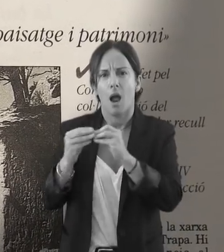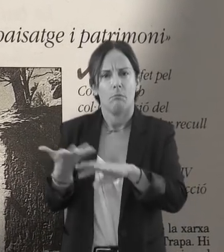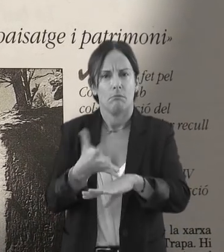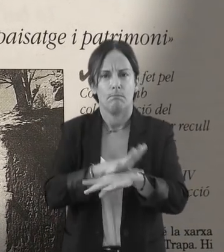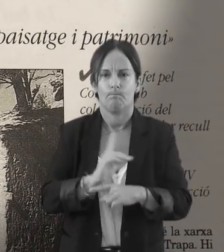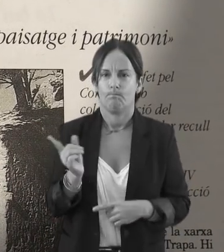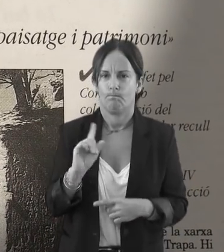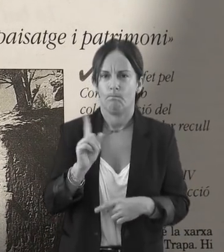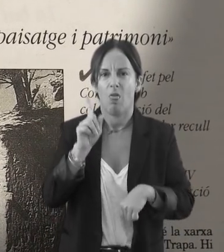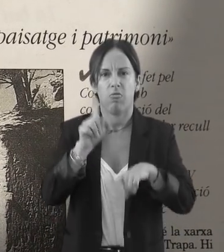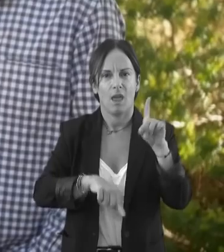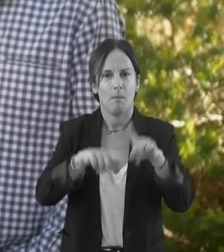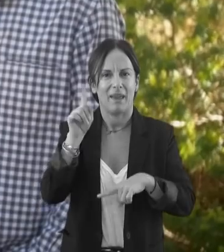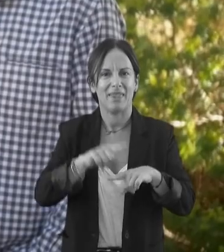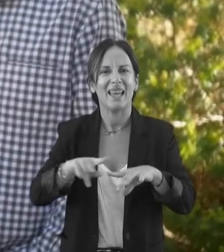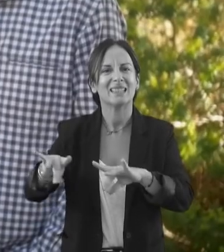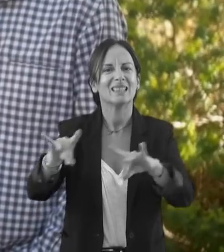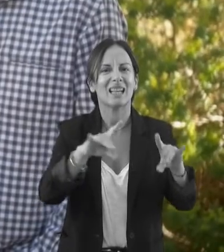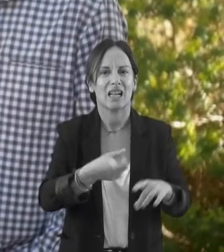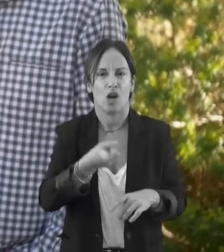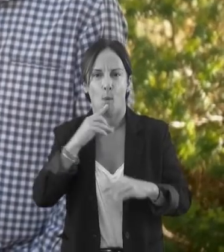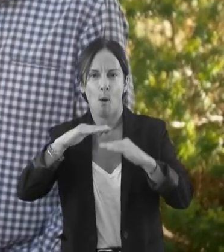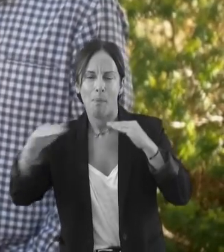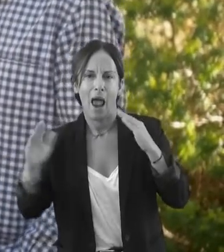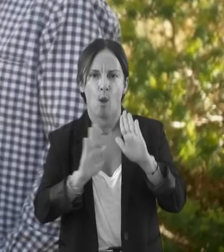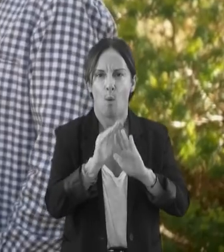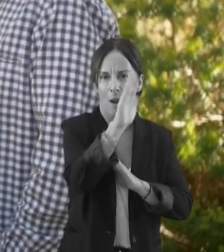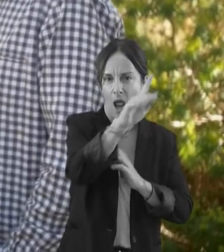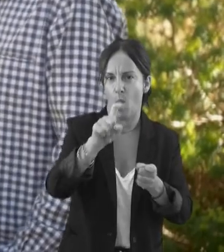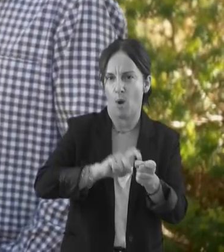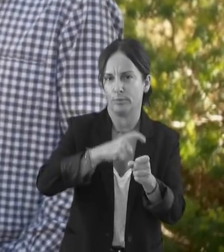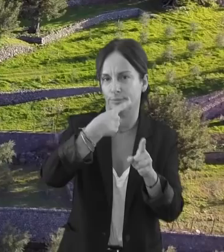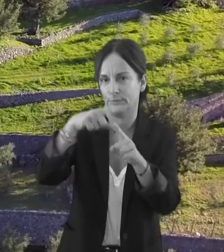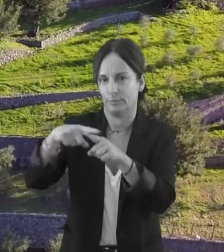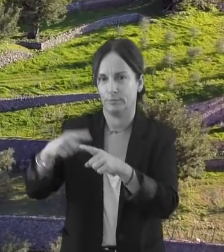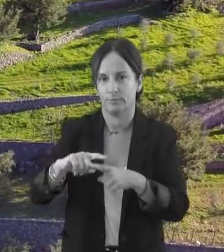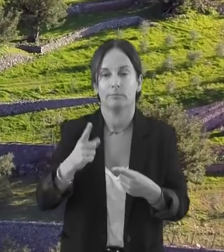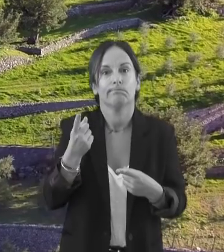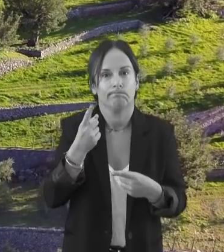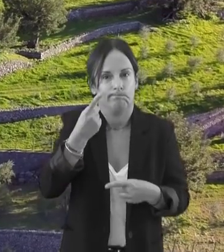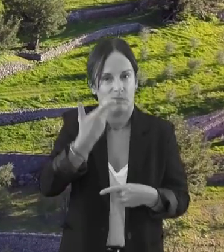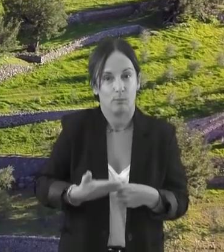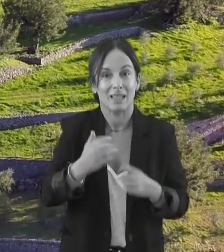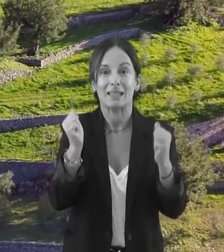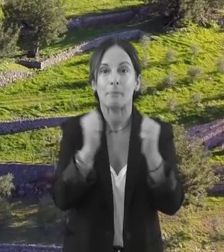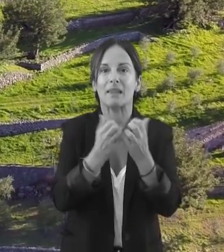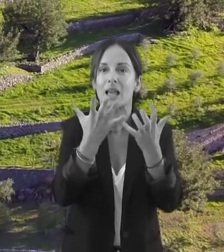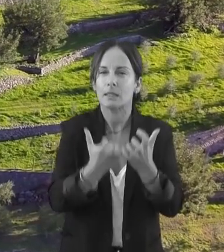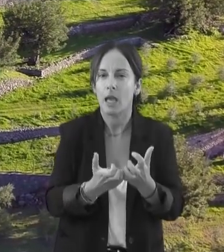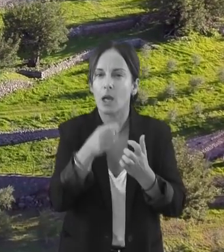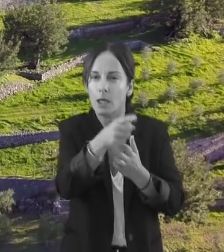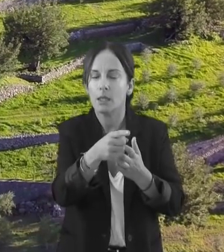serra estava marjada. Però m'ha dit que hi havia 20.000 quilòmetres lineals de